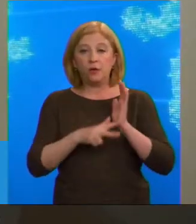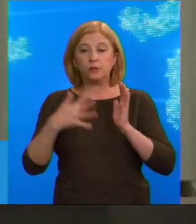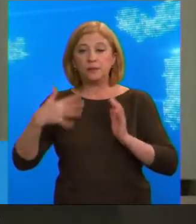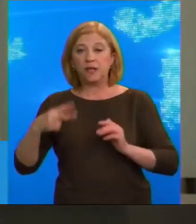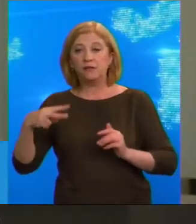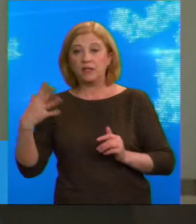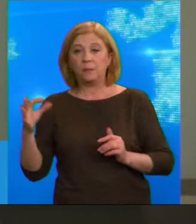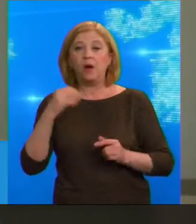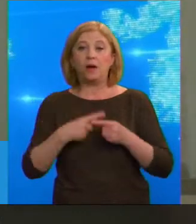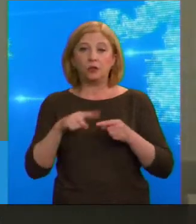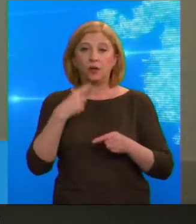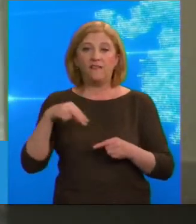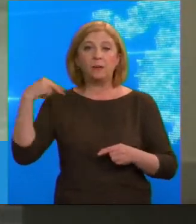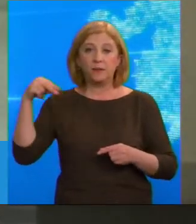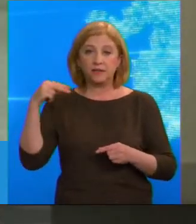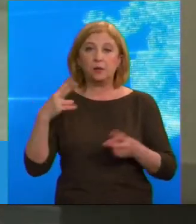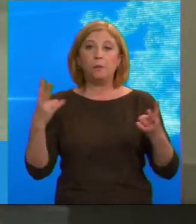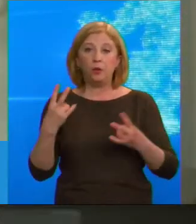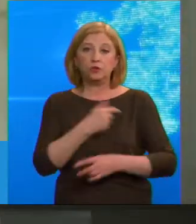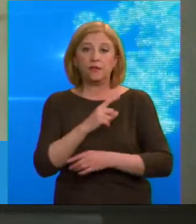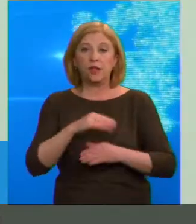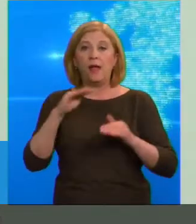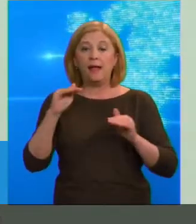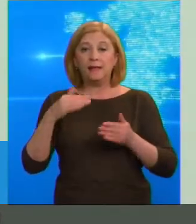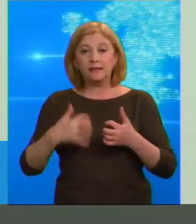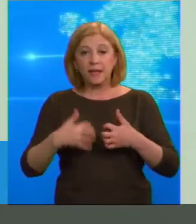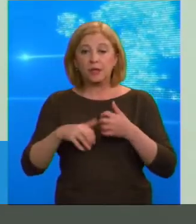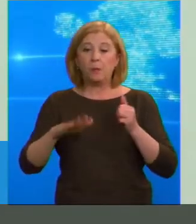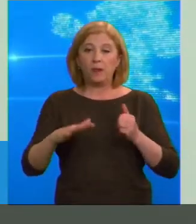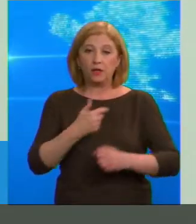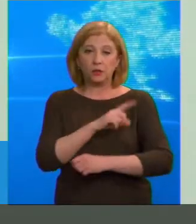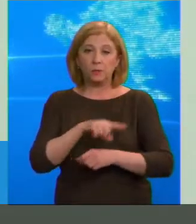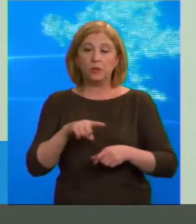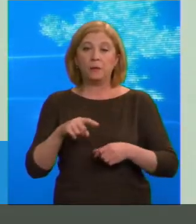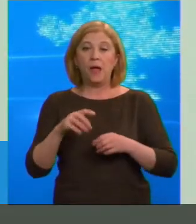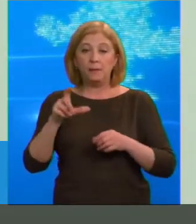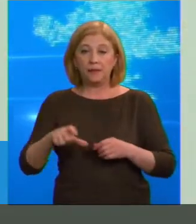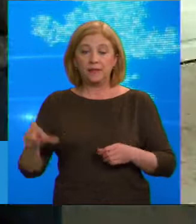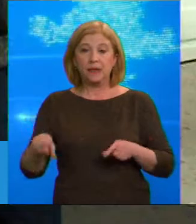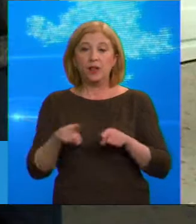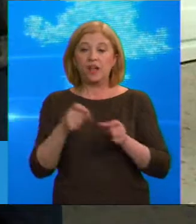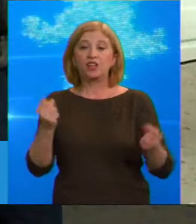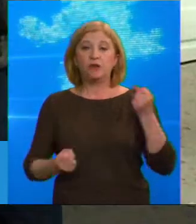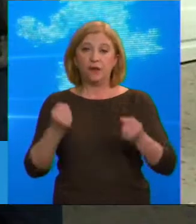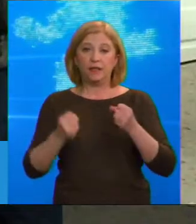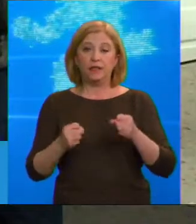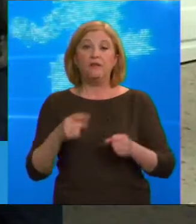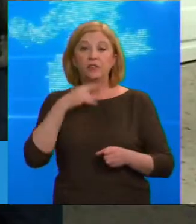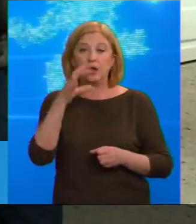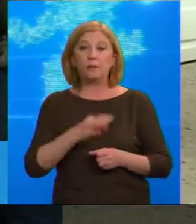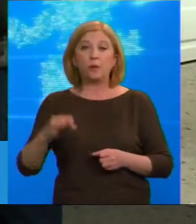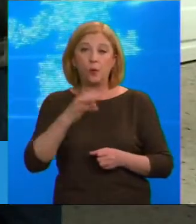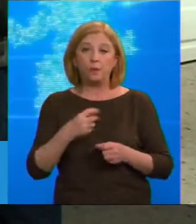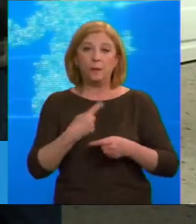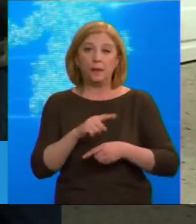рублей, о которых говорил президент, положены врачам, среднему и младшему медперсоналу, а также водителям скорой помощи. В Челябинской области стимулирующие надбавки медикам,